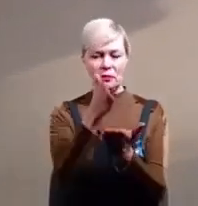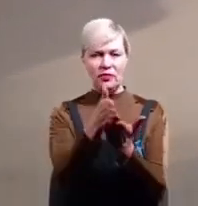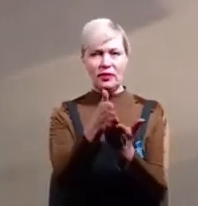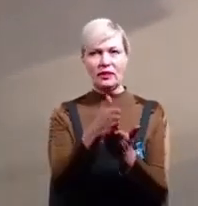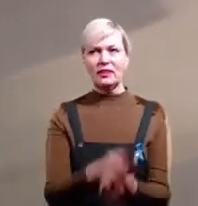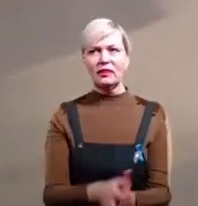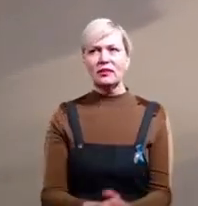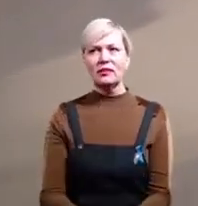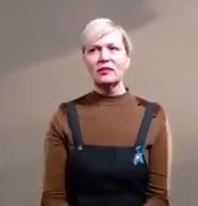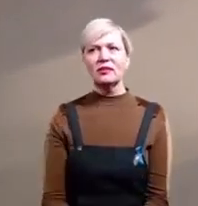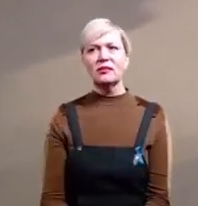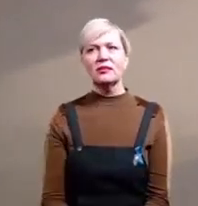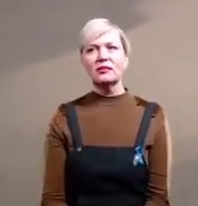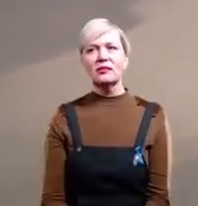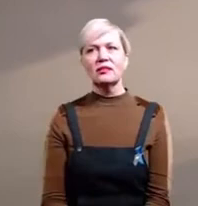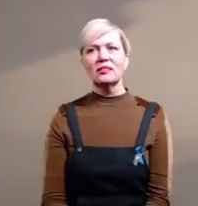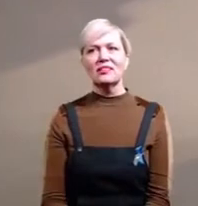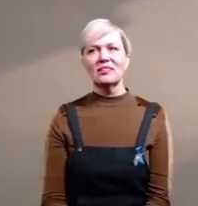Отлично.